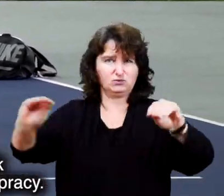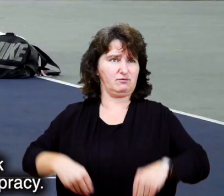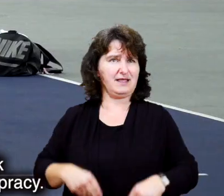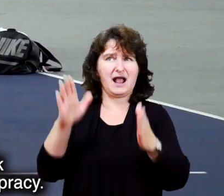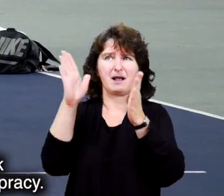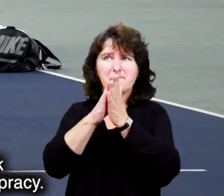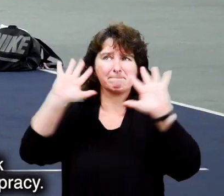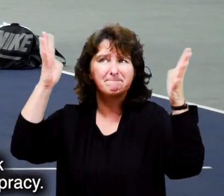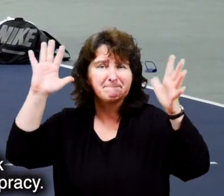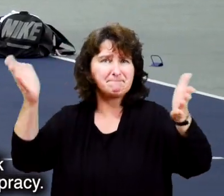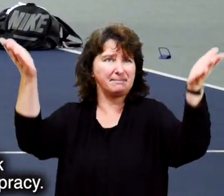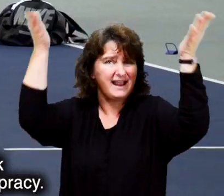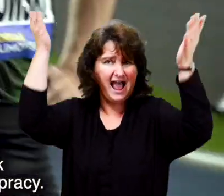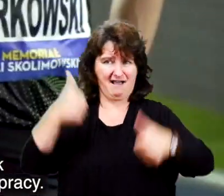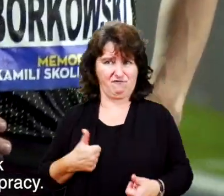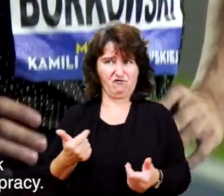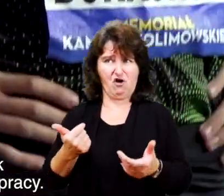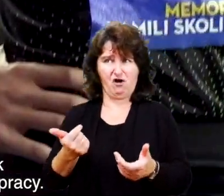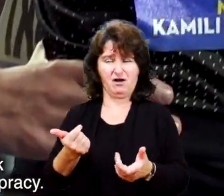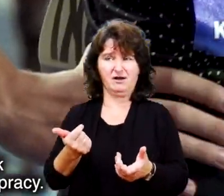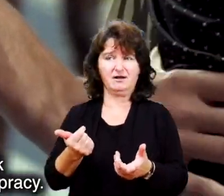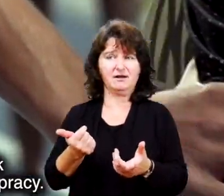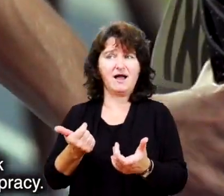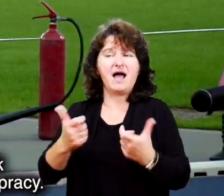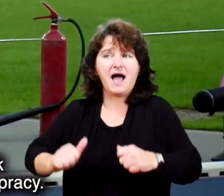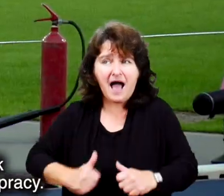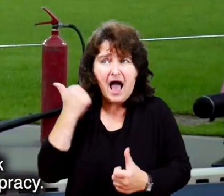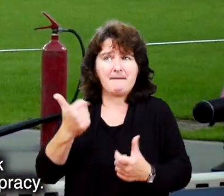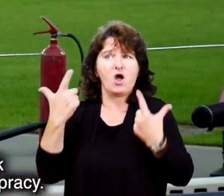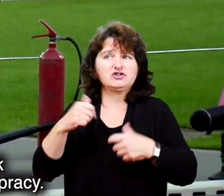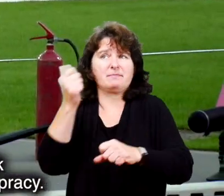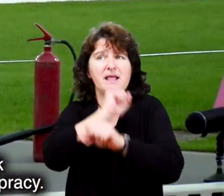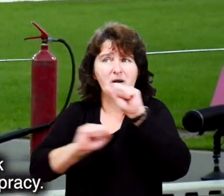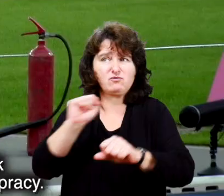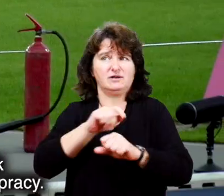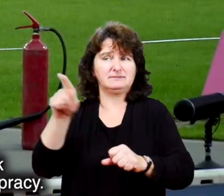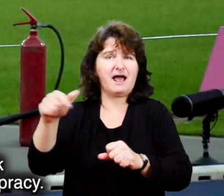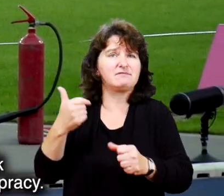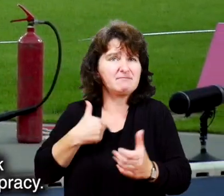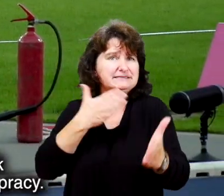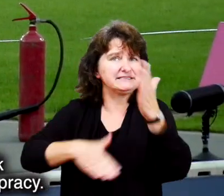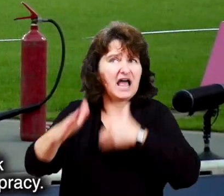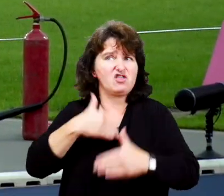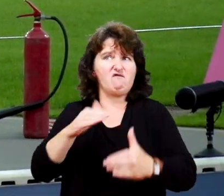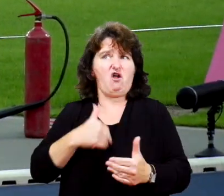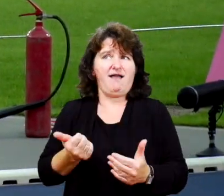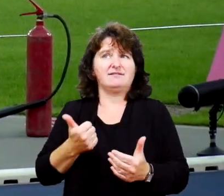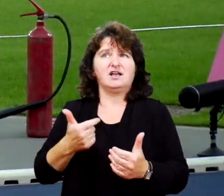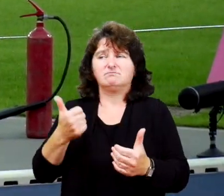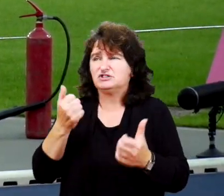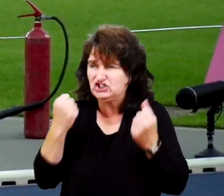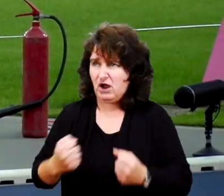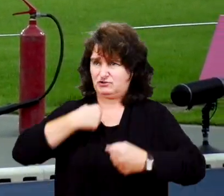na aplauz, który otrzymują, żeby byli zadowoleni właśnie z tej ciężkiej swojej pracy.